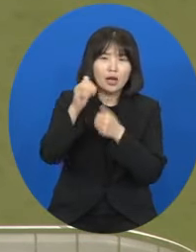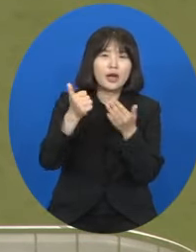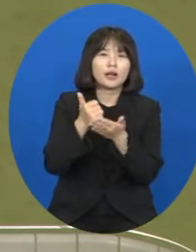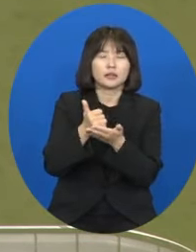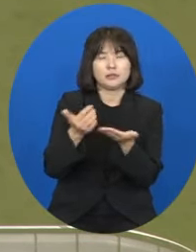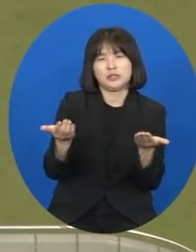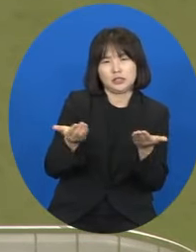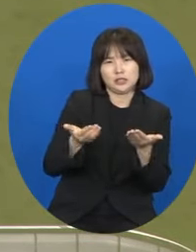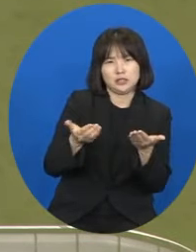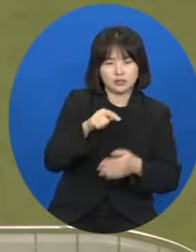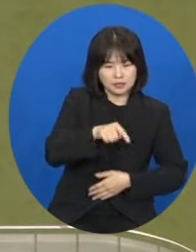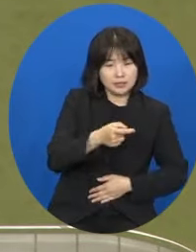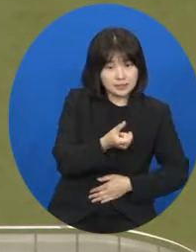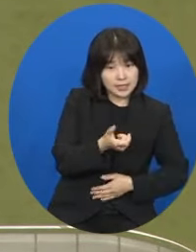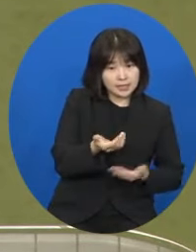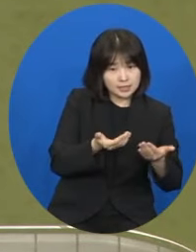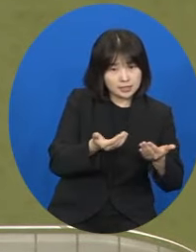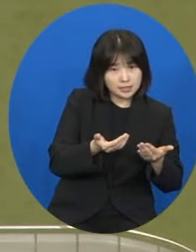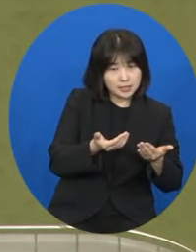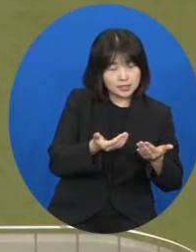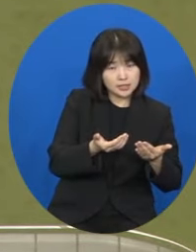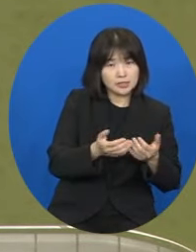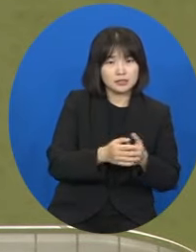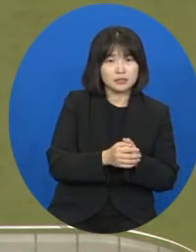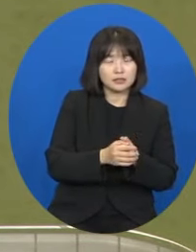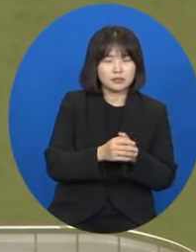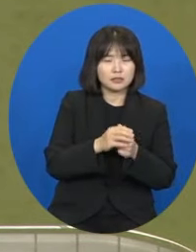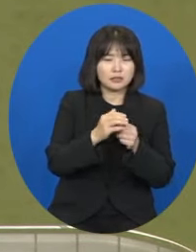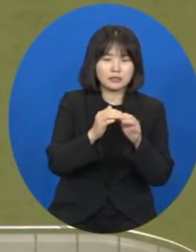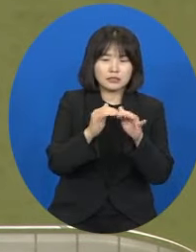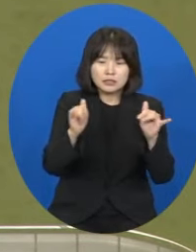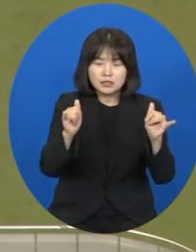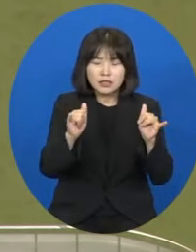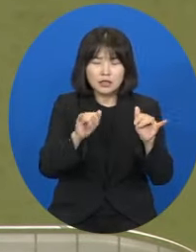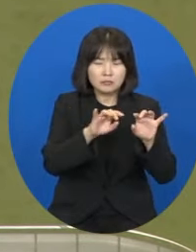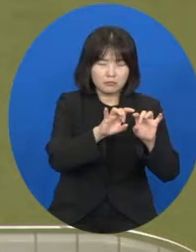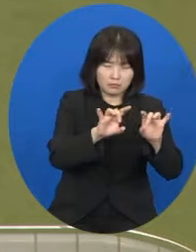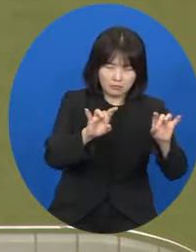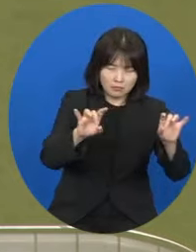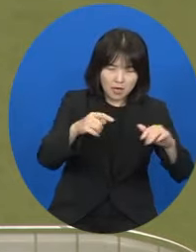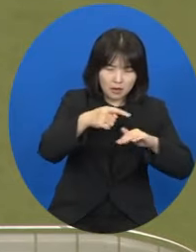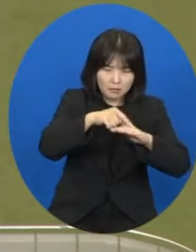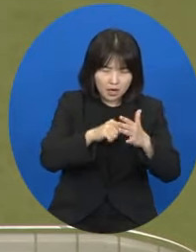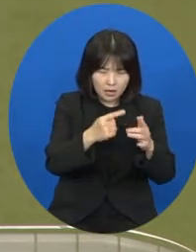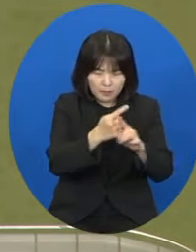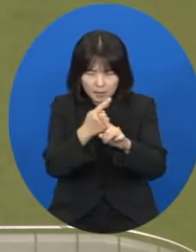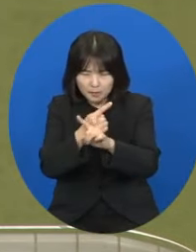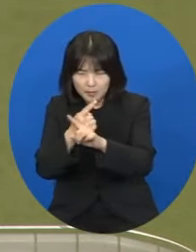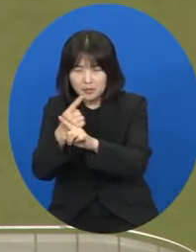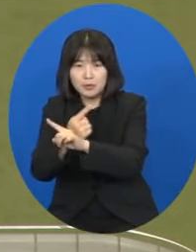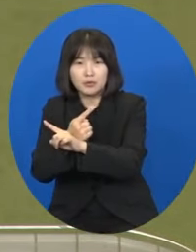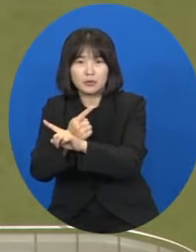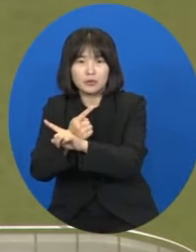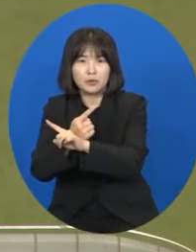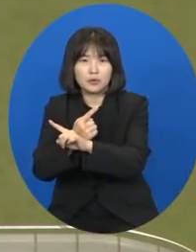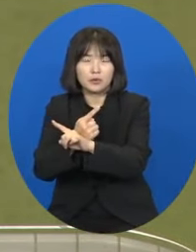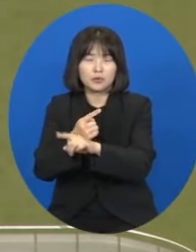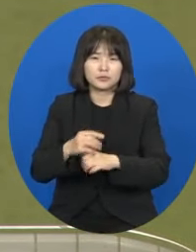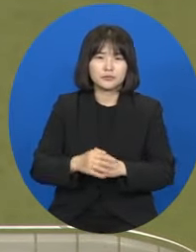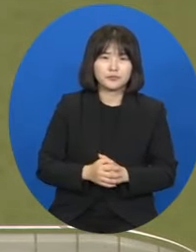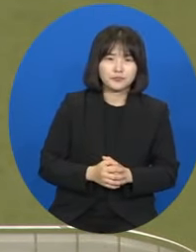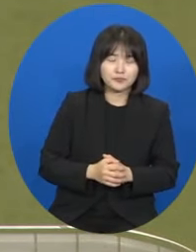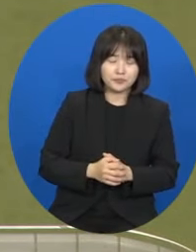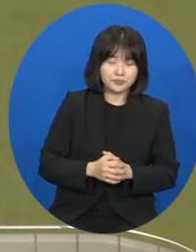작아 보이는 일들이 하나하나 사람들의 마음을 흔들어 놓고 그 마음이 굳었던 마음들을